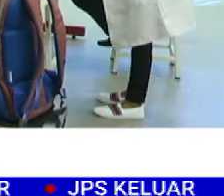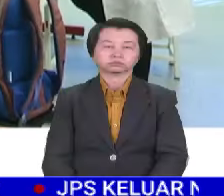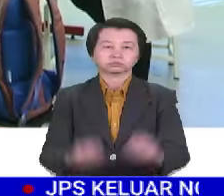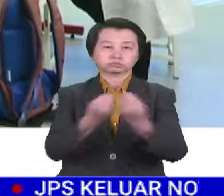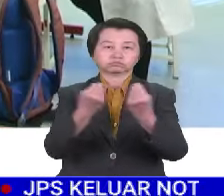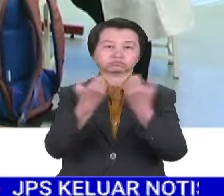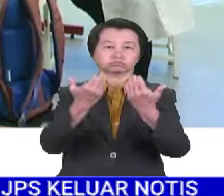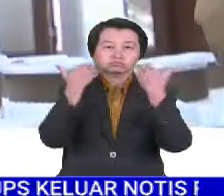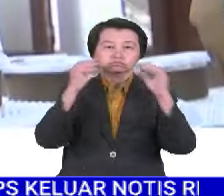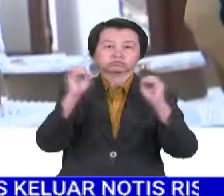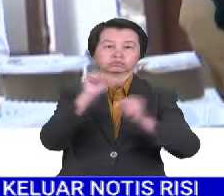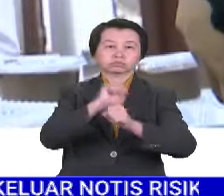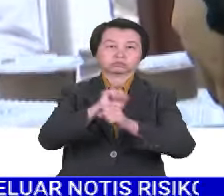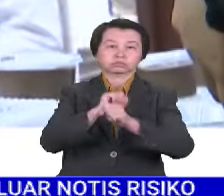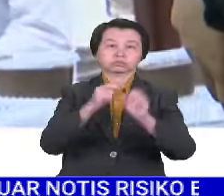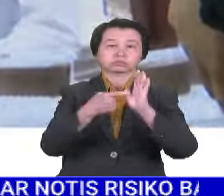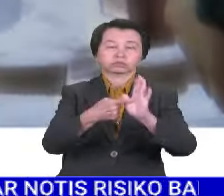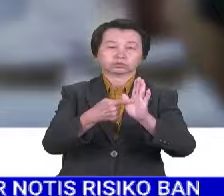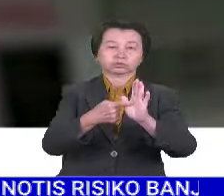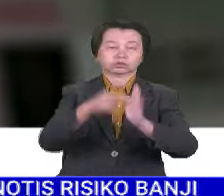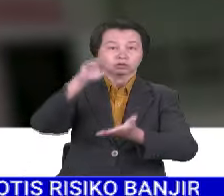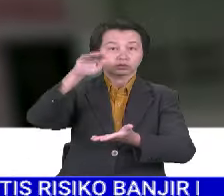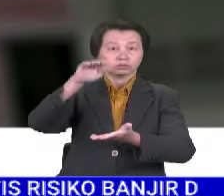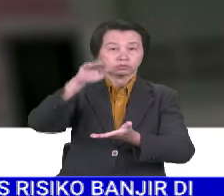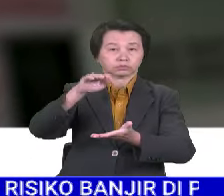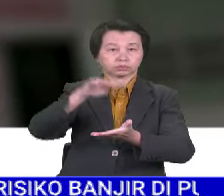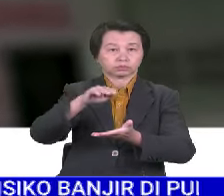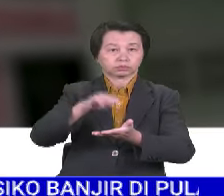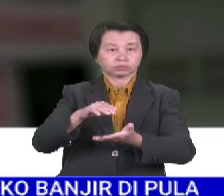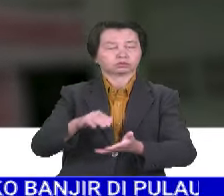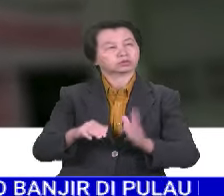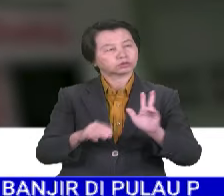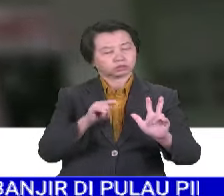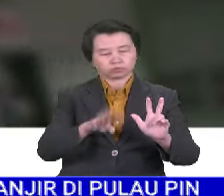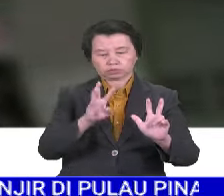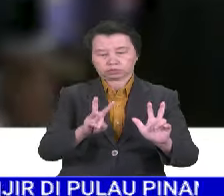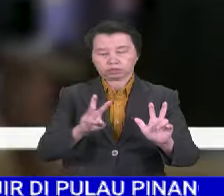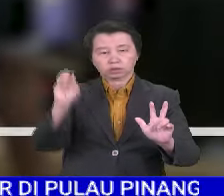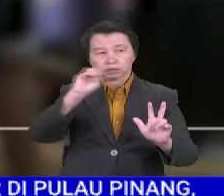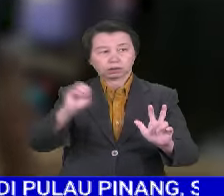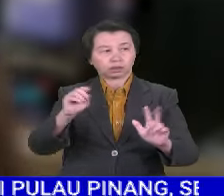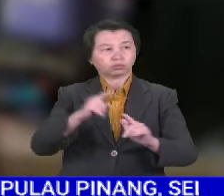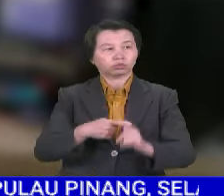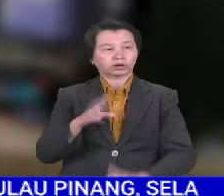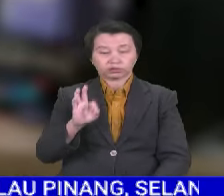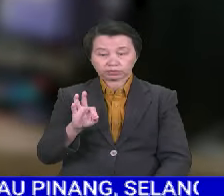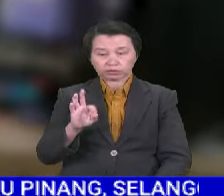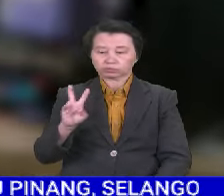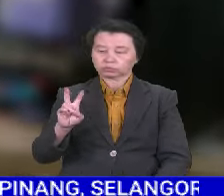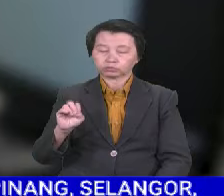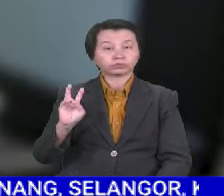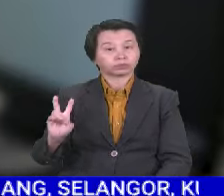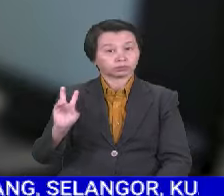Kadar pengangguran di Malaysia terus menunjukkan tren penurunan kepada 3.6% pada September